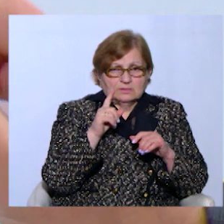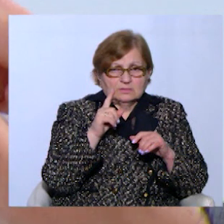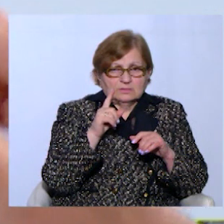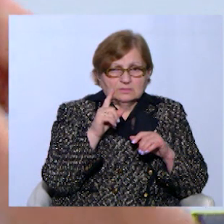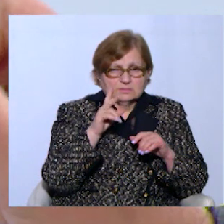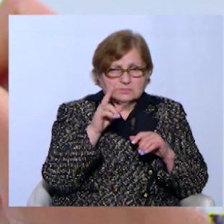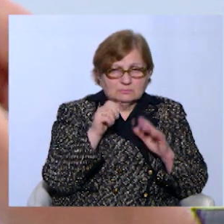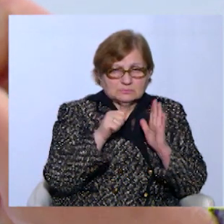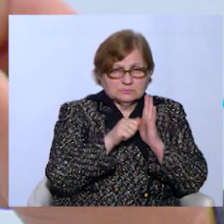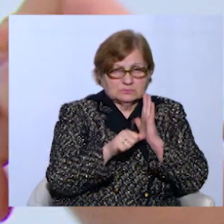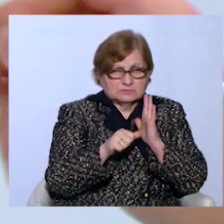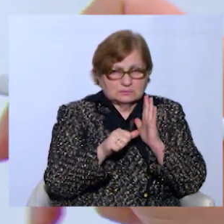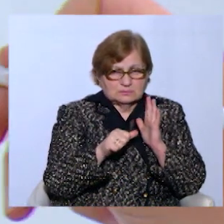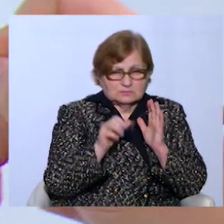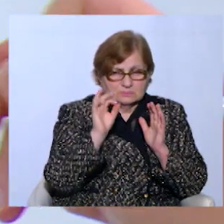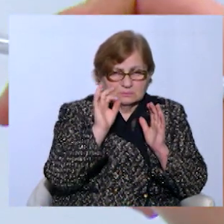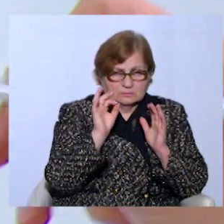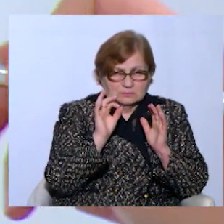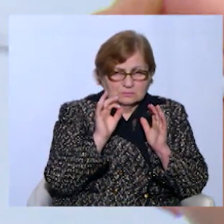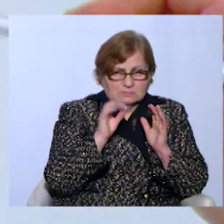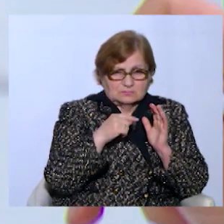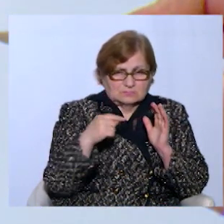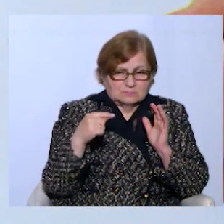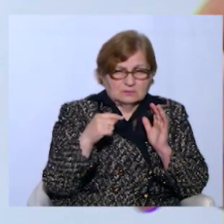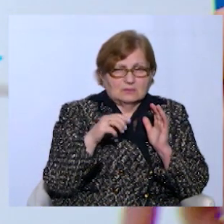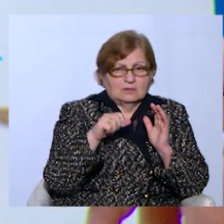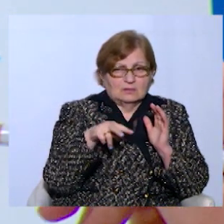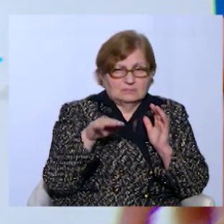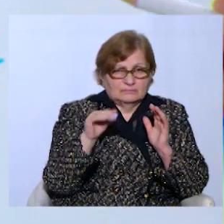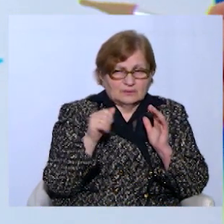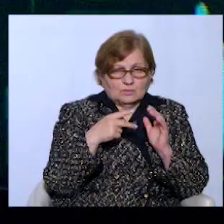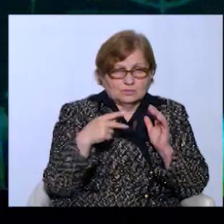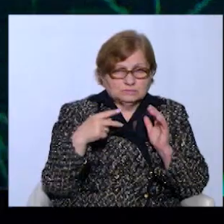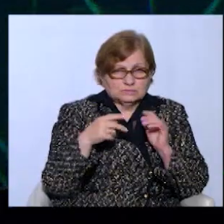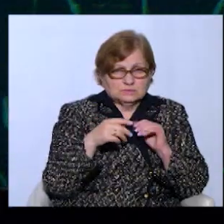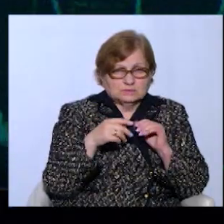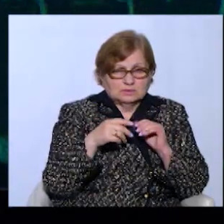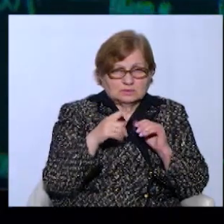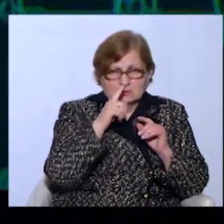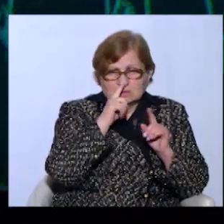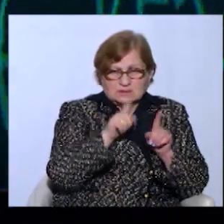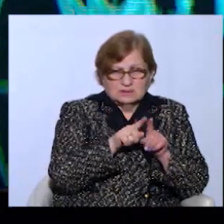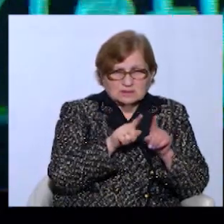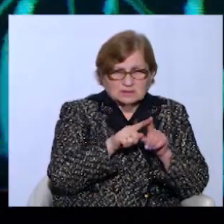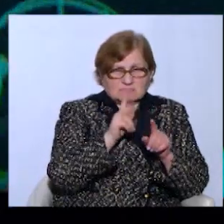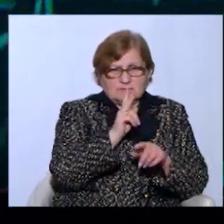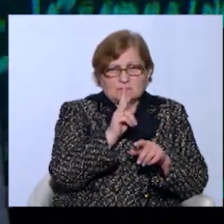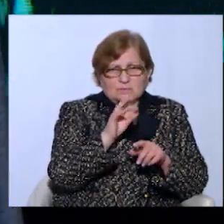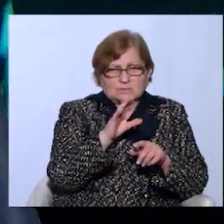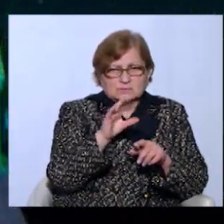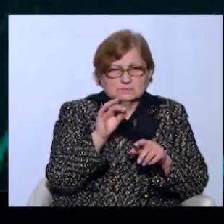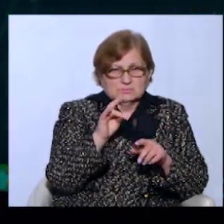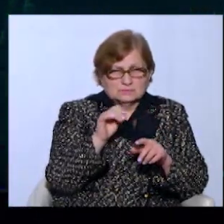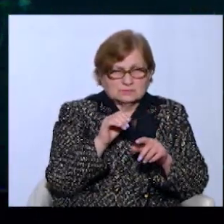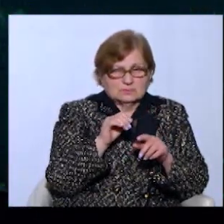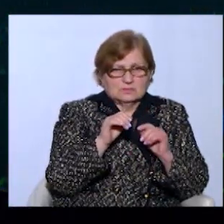ბოდიშით 360 გრადუსი მინუს ალფა უდრის იგივე cosinus ალფა, საბედნიეროდ პლუსია და